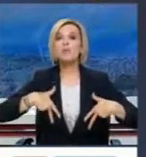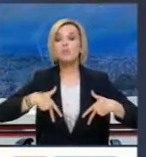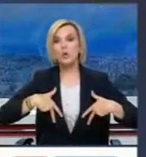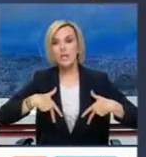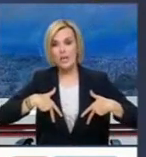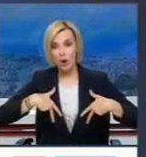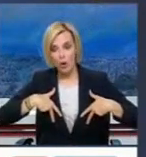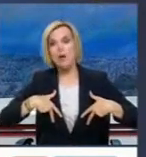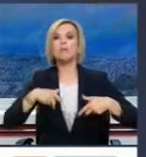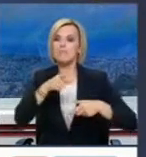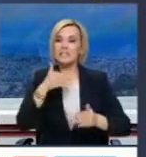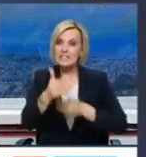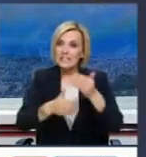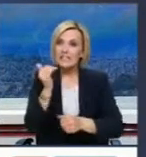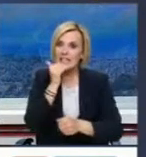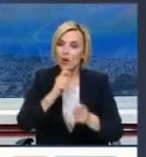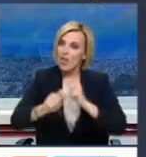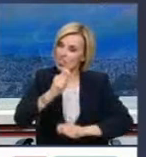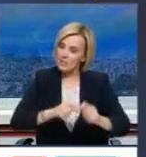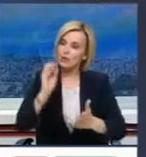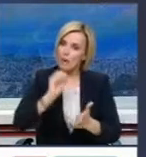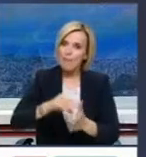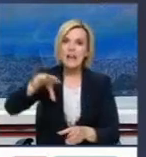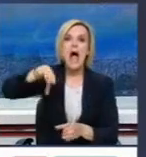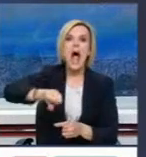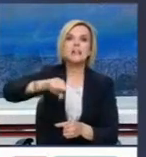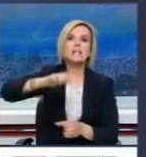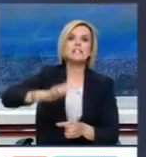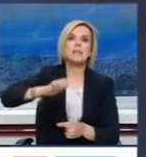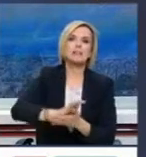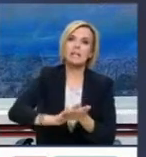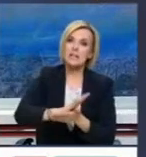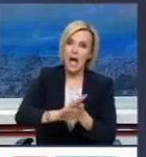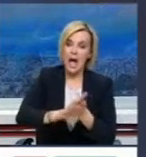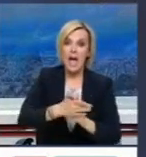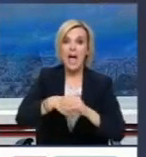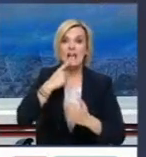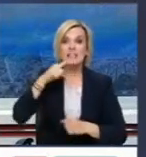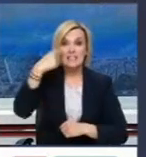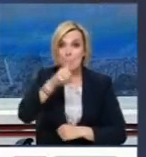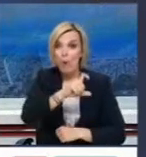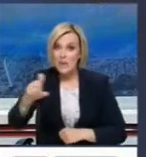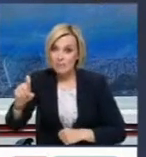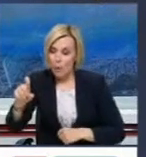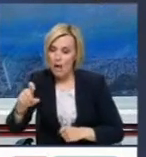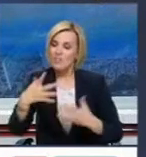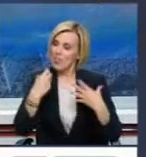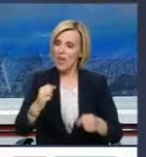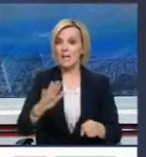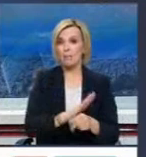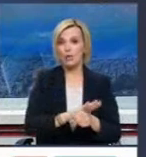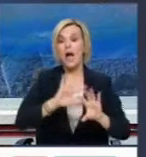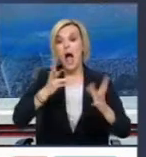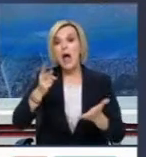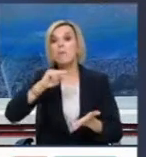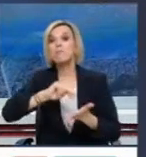των διαδικασιών παραγωγής αντισηπτικών, έτσι ώστε και τις επόμενες εβδομάδες να μην υπάρχει καμία έλλειψη στην αγορά. Όσον αφορά δε